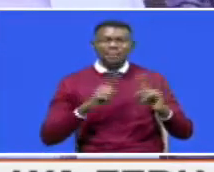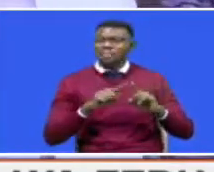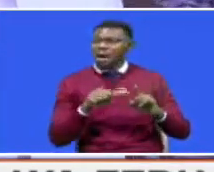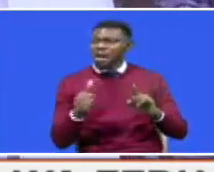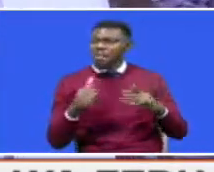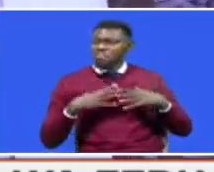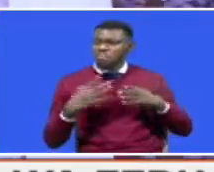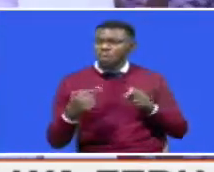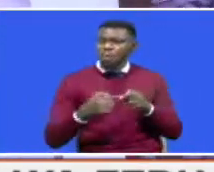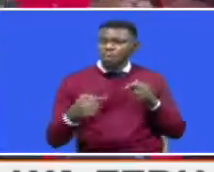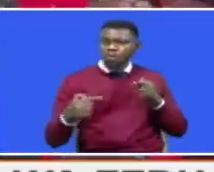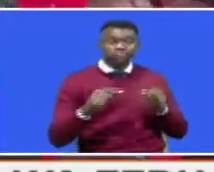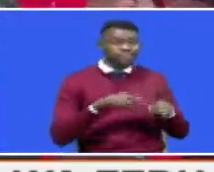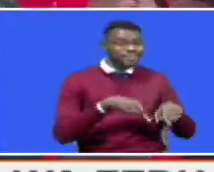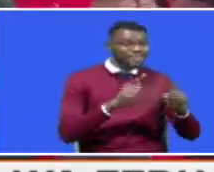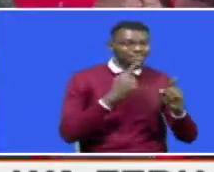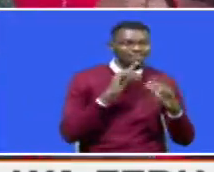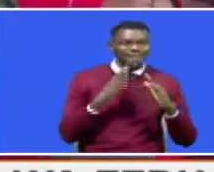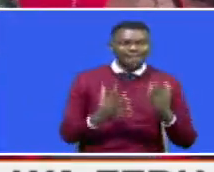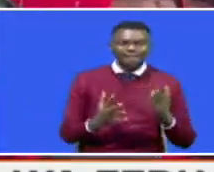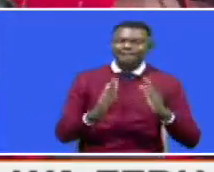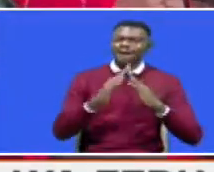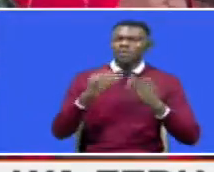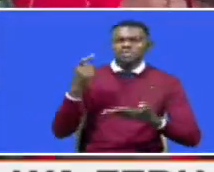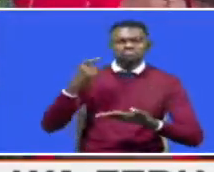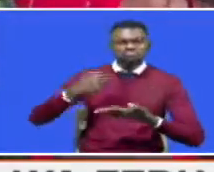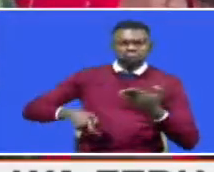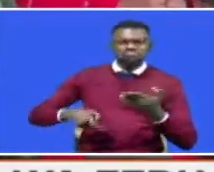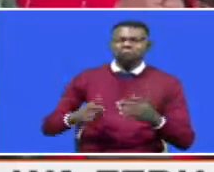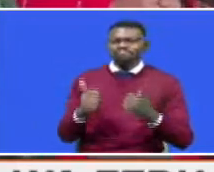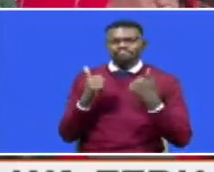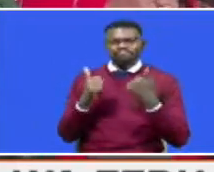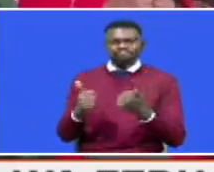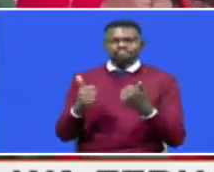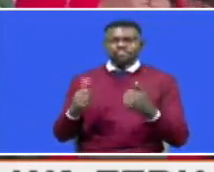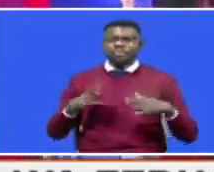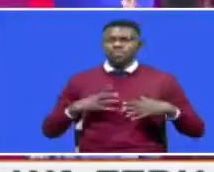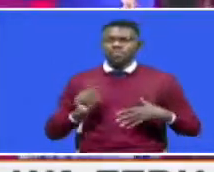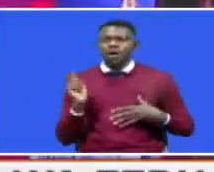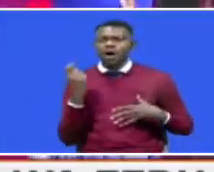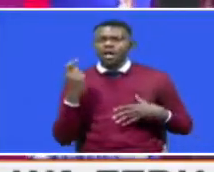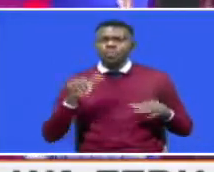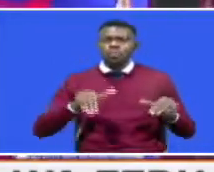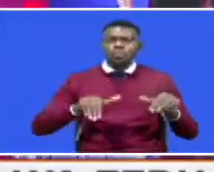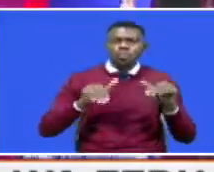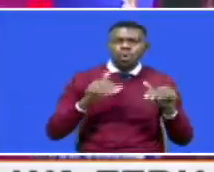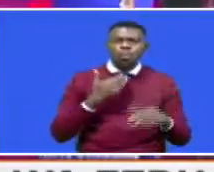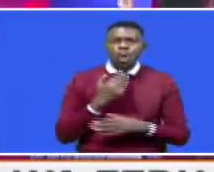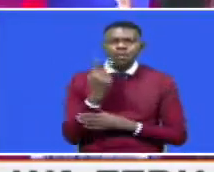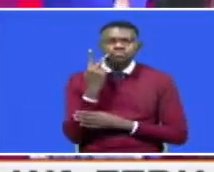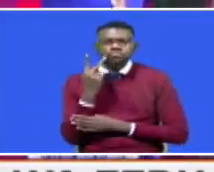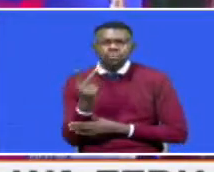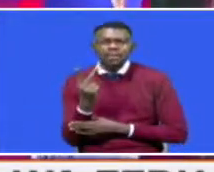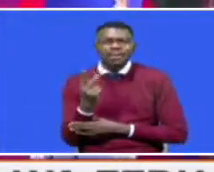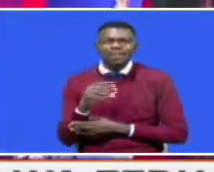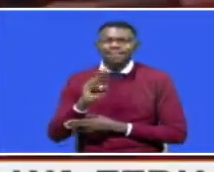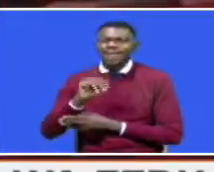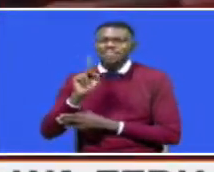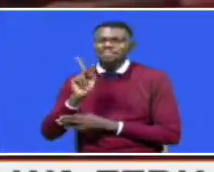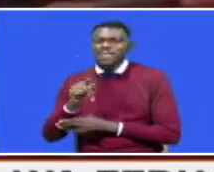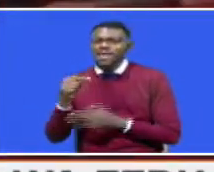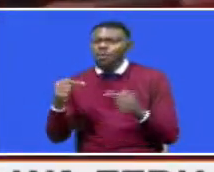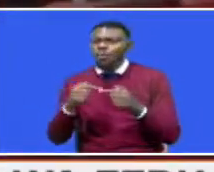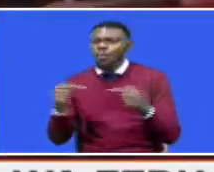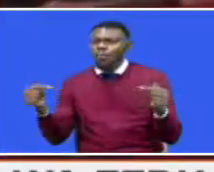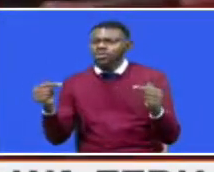vile hazina ya nyumba, akisema Wakenya wanangoja kwa hamu na ghamu kuona wabunge wanaopinga mipango ya maendeleo.